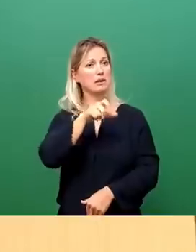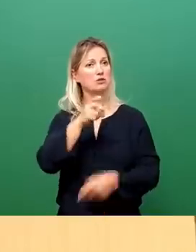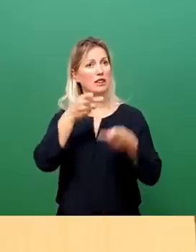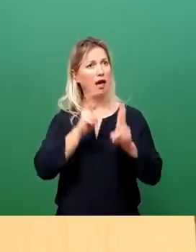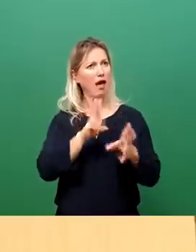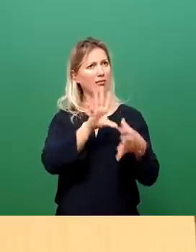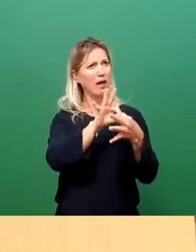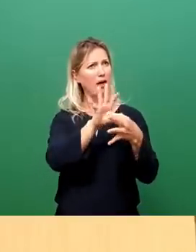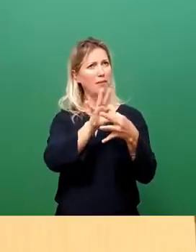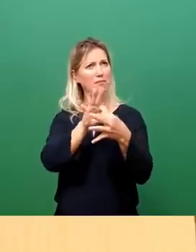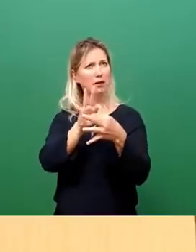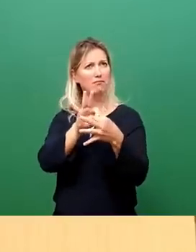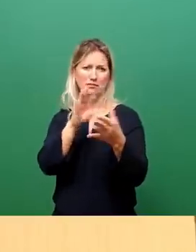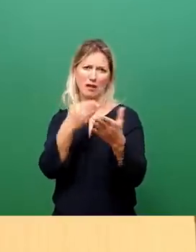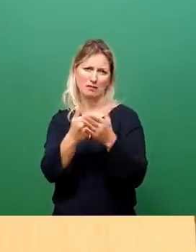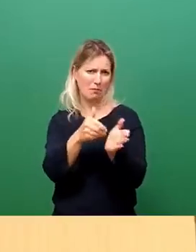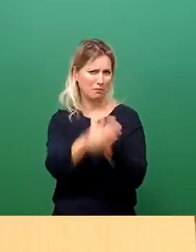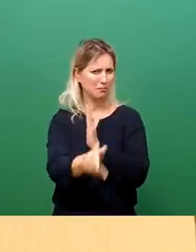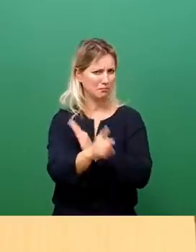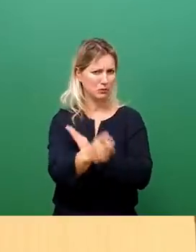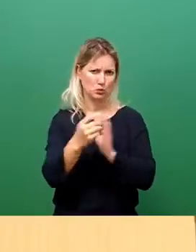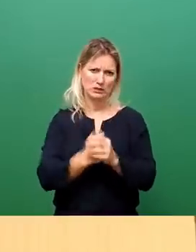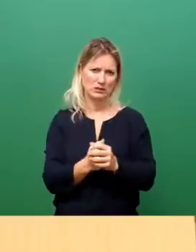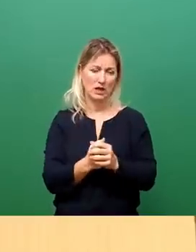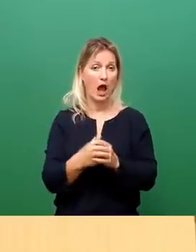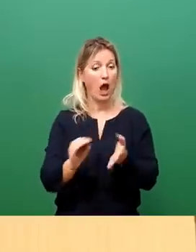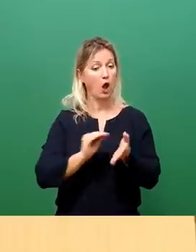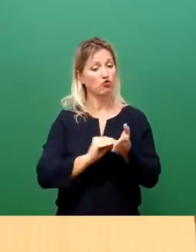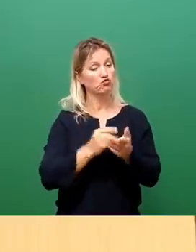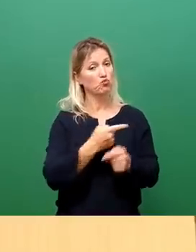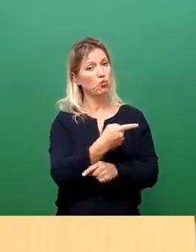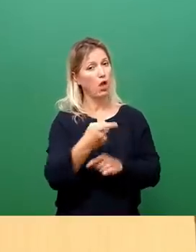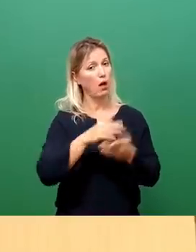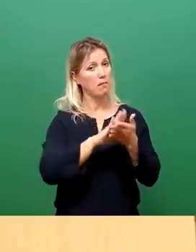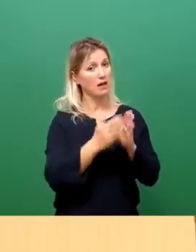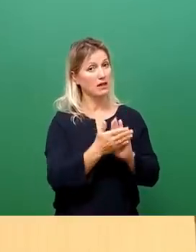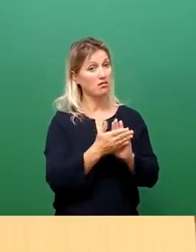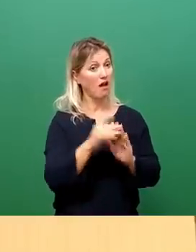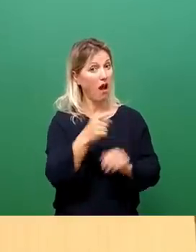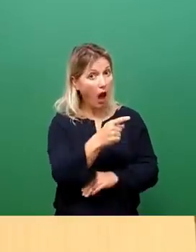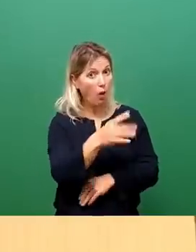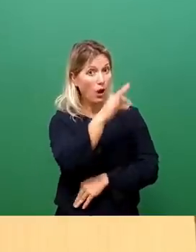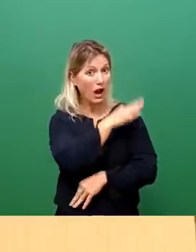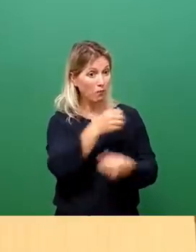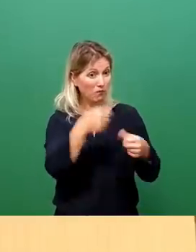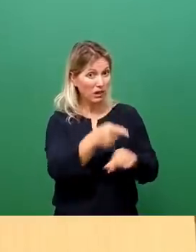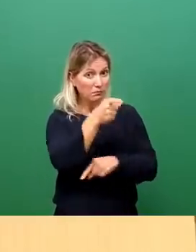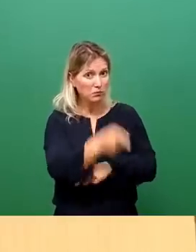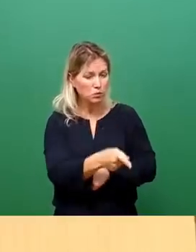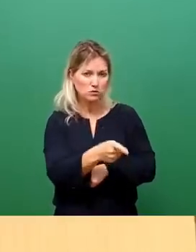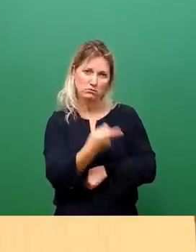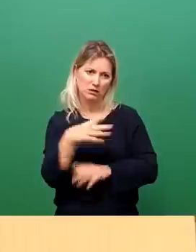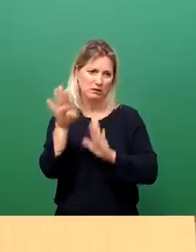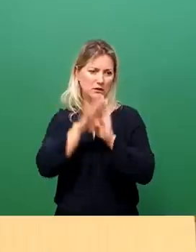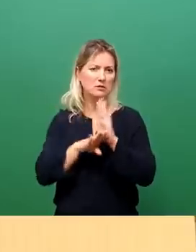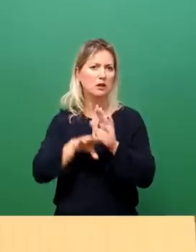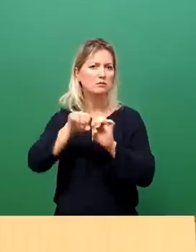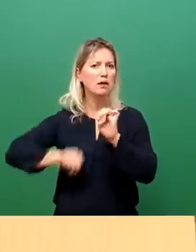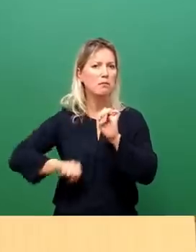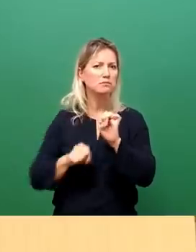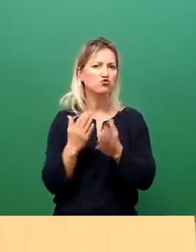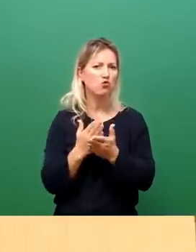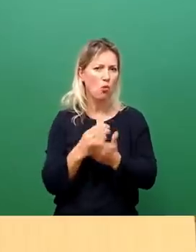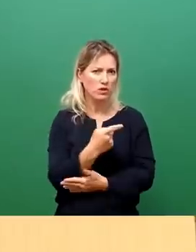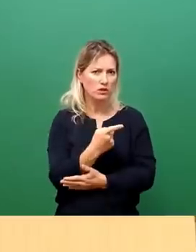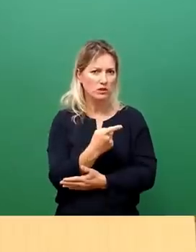Da auch Auszubildende, selbst Schülerpraktikanten von der Impfpflicht betroffen sind, bricht das Gesetz und all diejenigen, die helfen